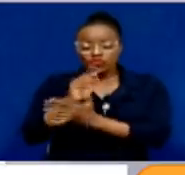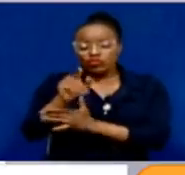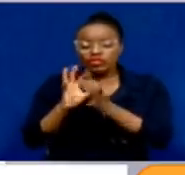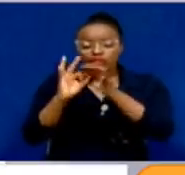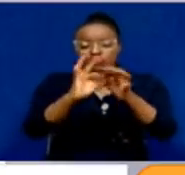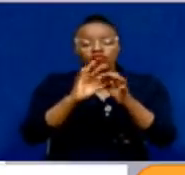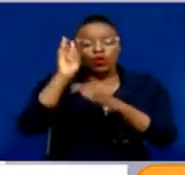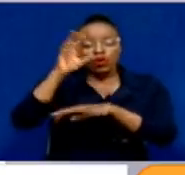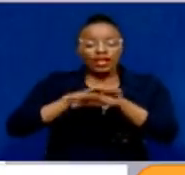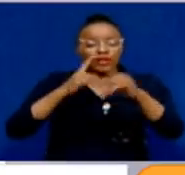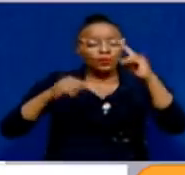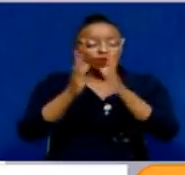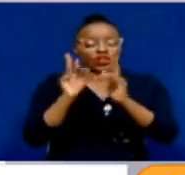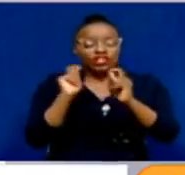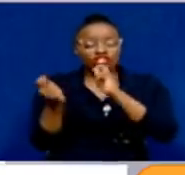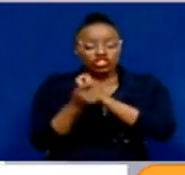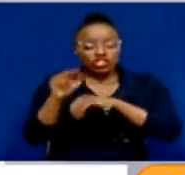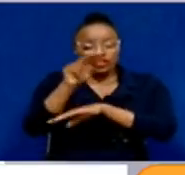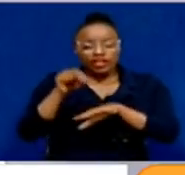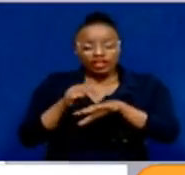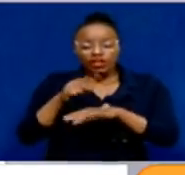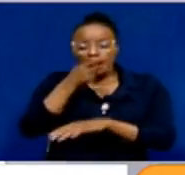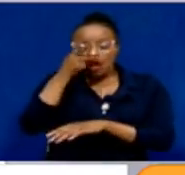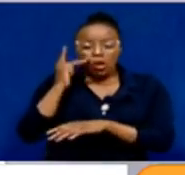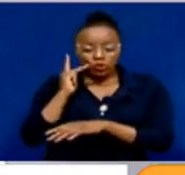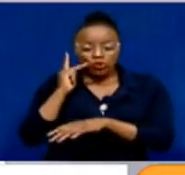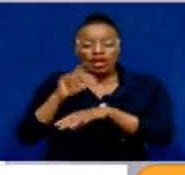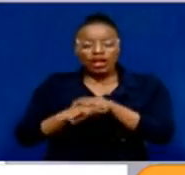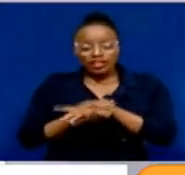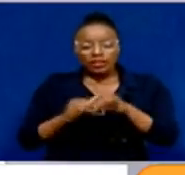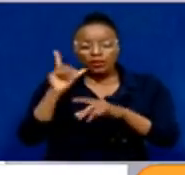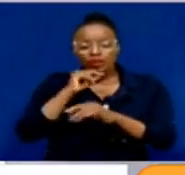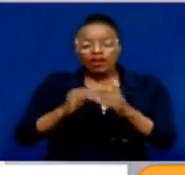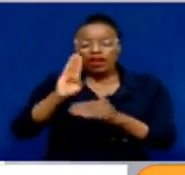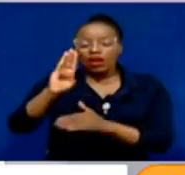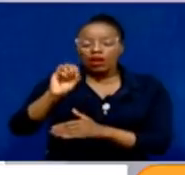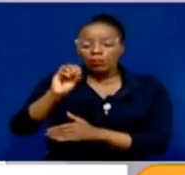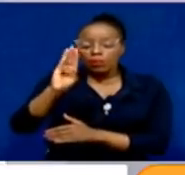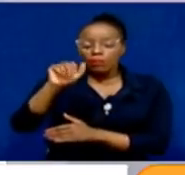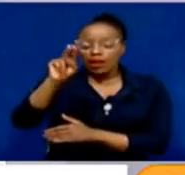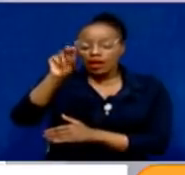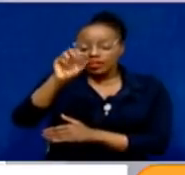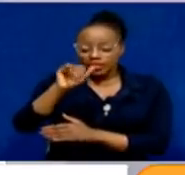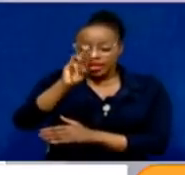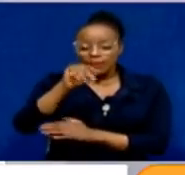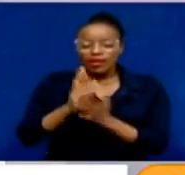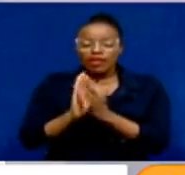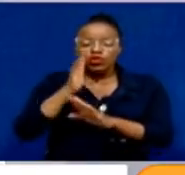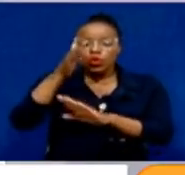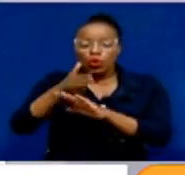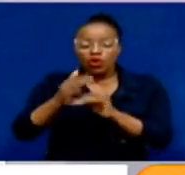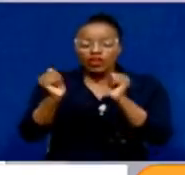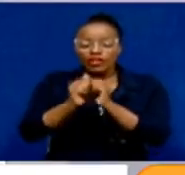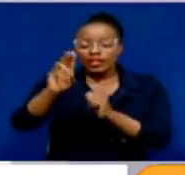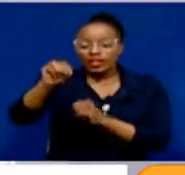huo watapata ushindi na kubadilisha taifa. Kalonzo alipata kuvuna baada ya mbunge wa Bobasi Innocent Obiri na zaidi ya wawakilishi